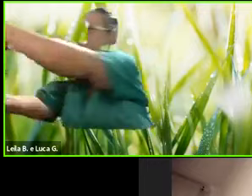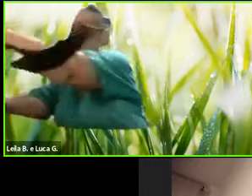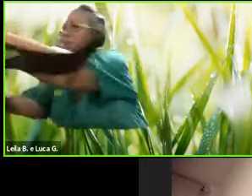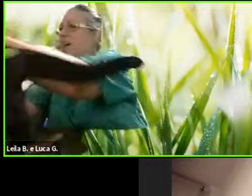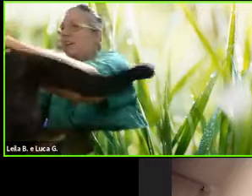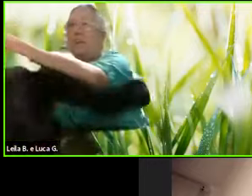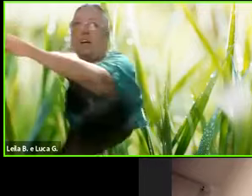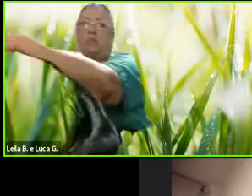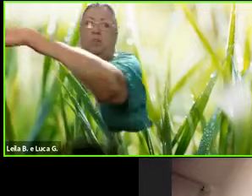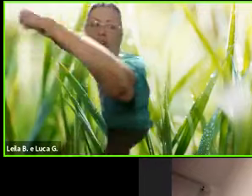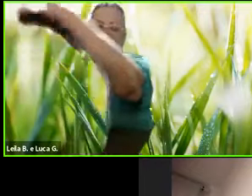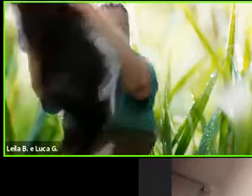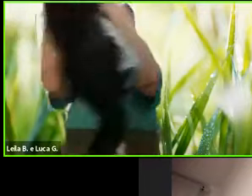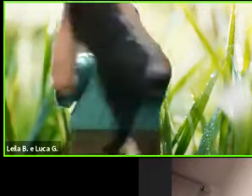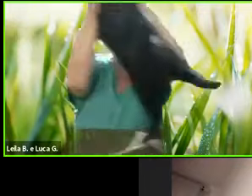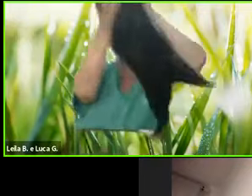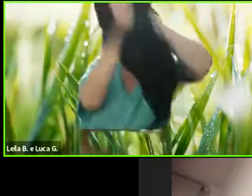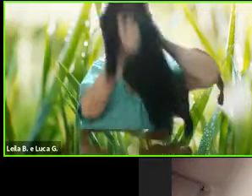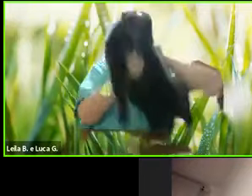Fa un sguardo